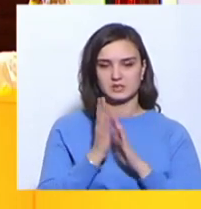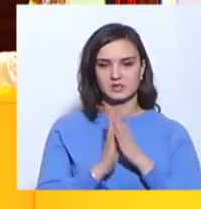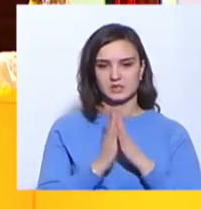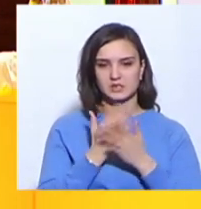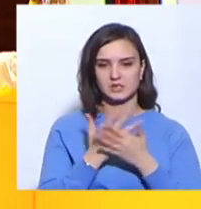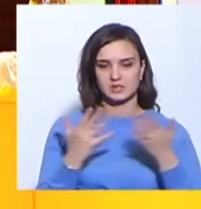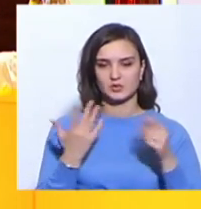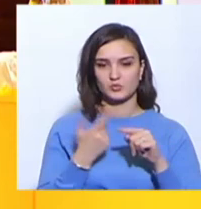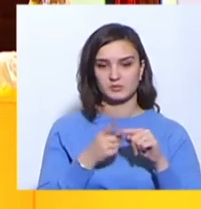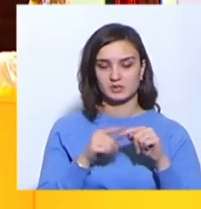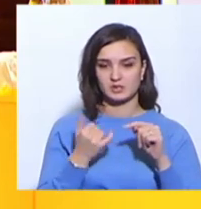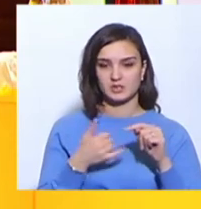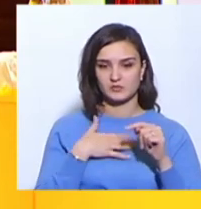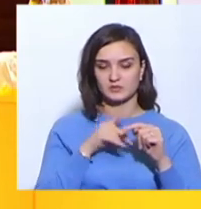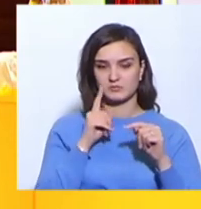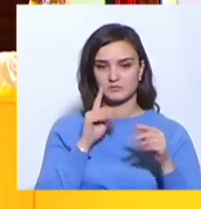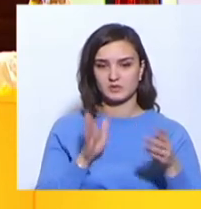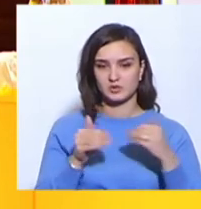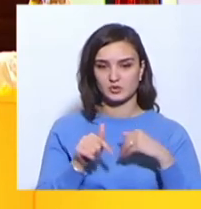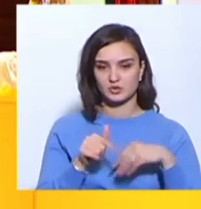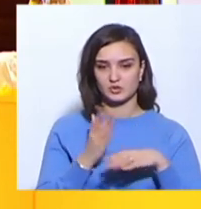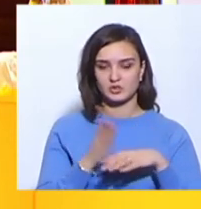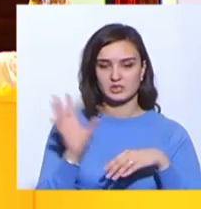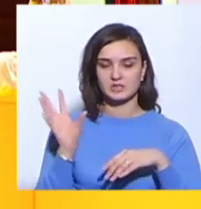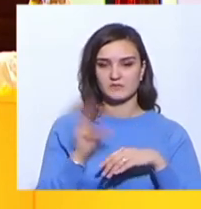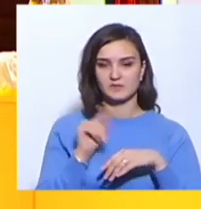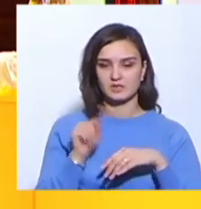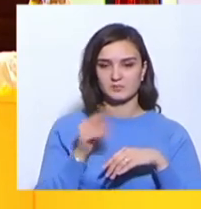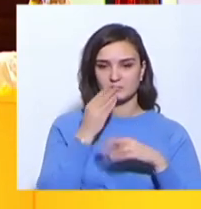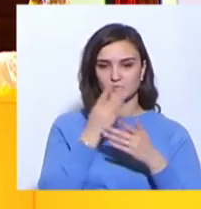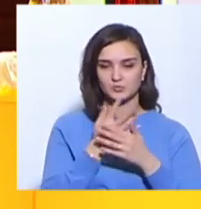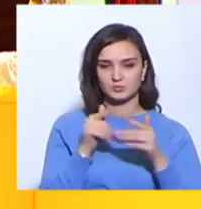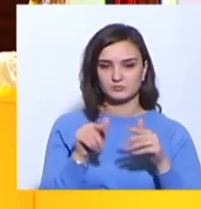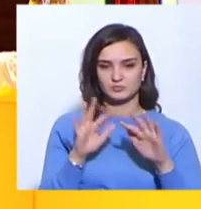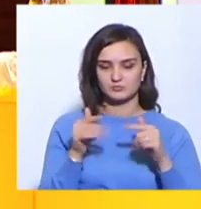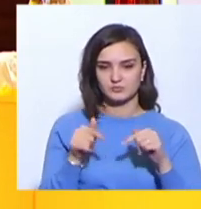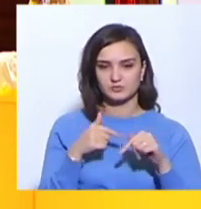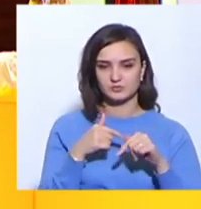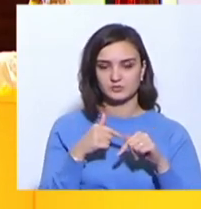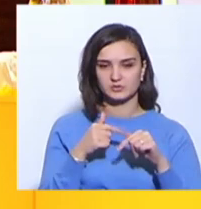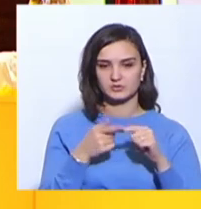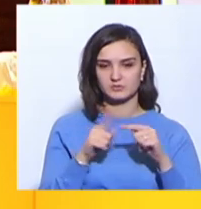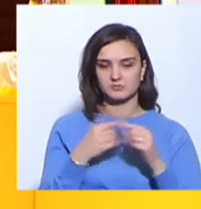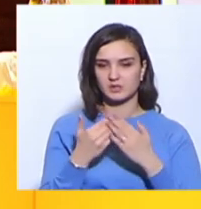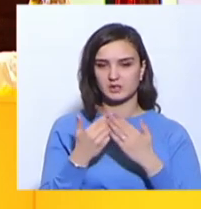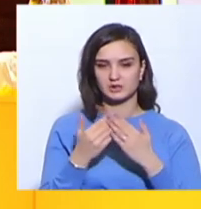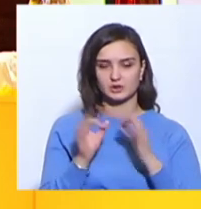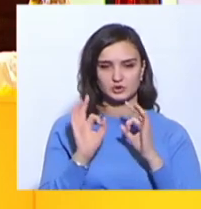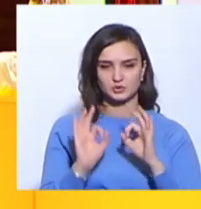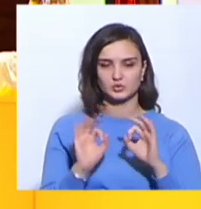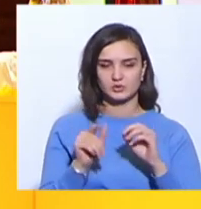რომელიც არის ახლა ჩვენ ამ მწვანე ზონაში და ყველა ის პროდუქტი ამ შემთხვევაში მაქვს ხედალობაში, მაგალითად